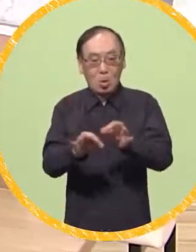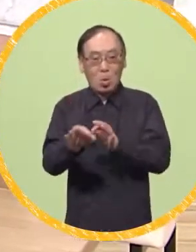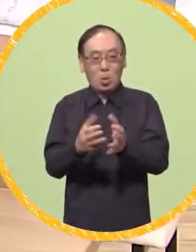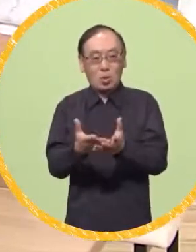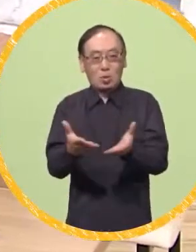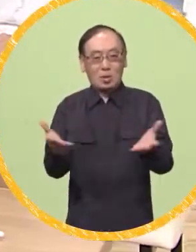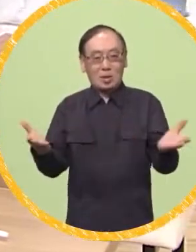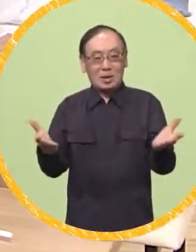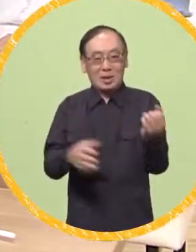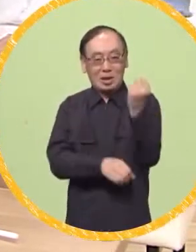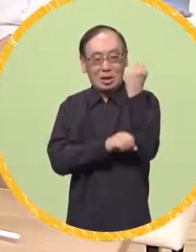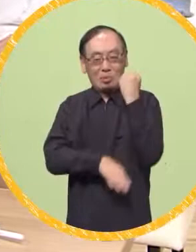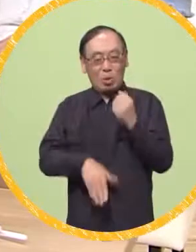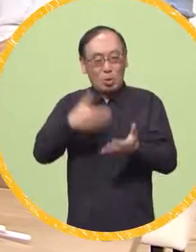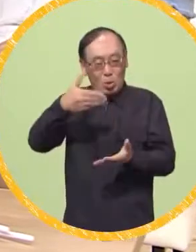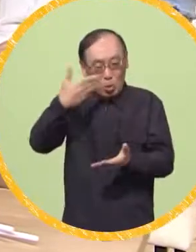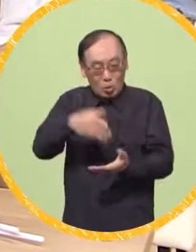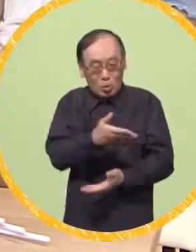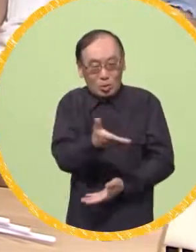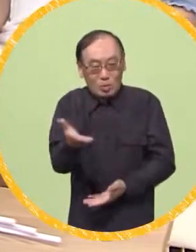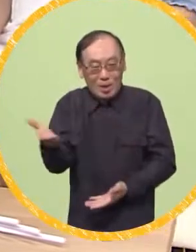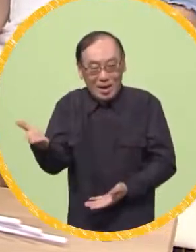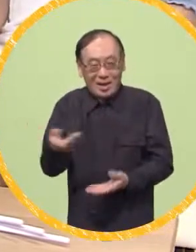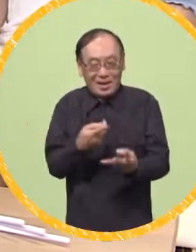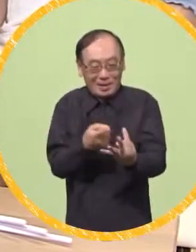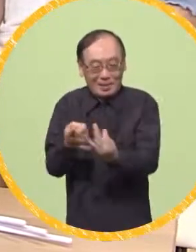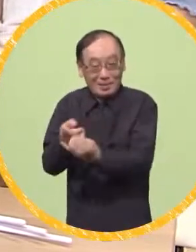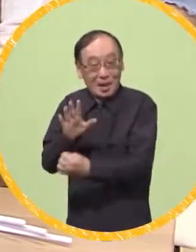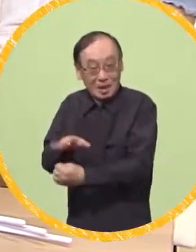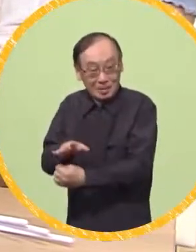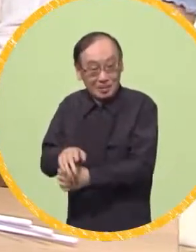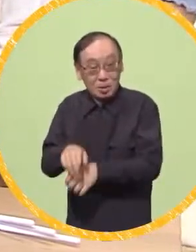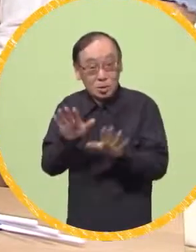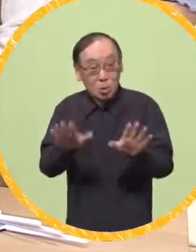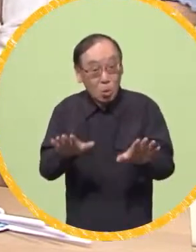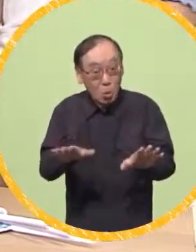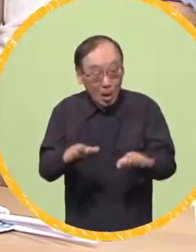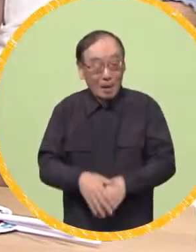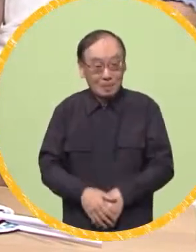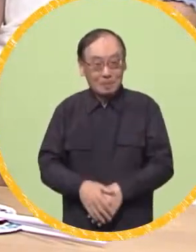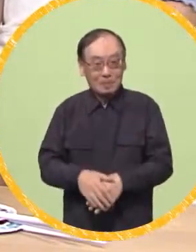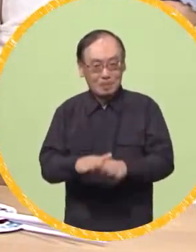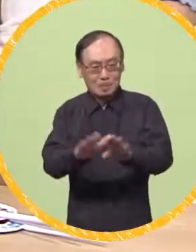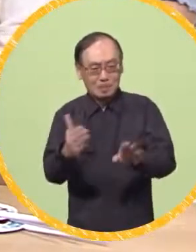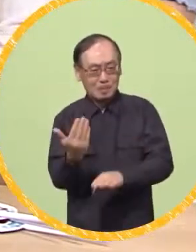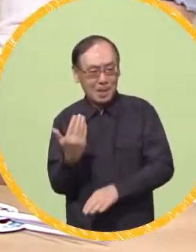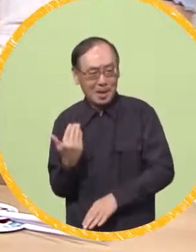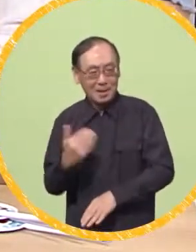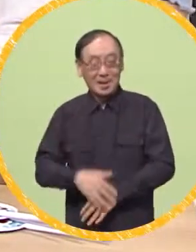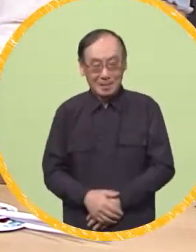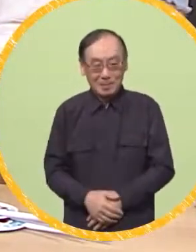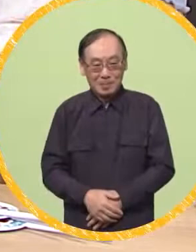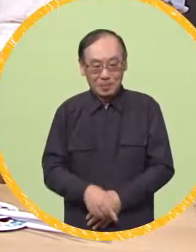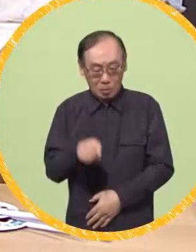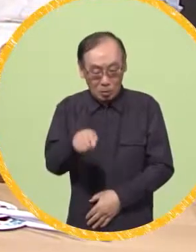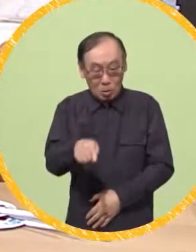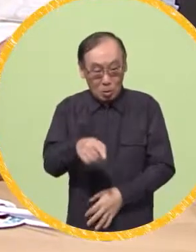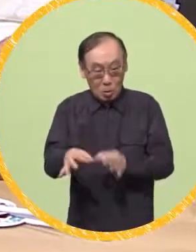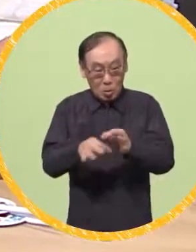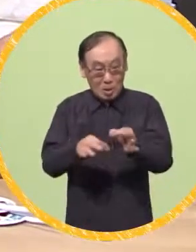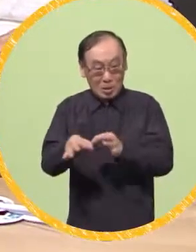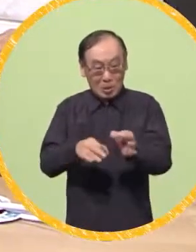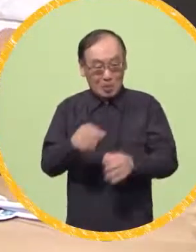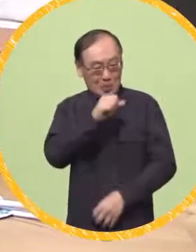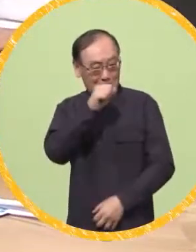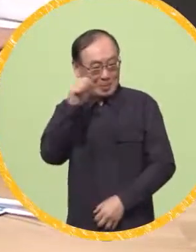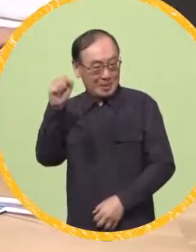地元グルメの数々なら気になりますねぇそこでですね本日は開催に先駆けまして各店自慢の逸品を